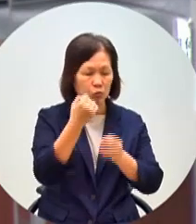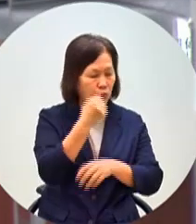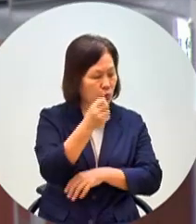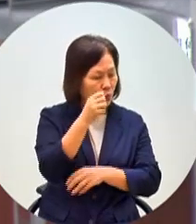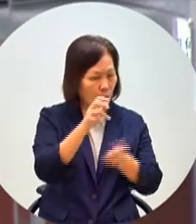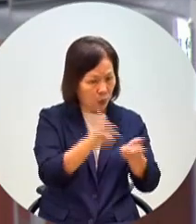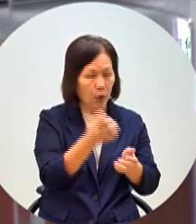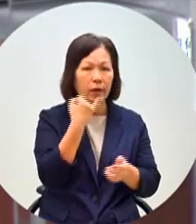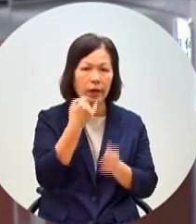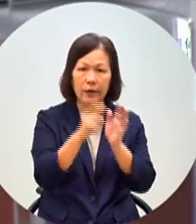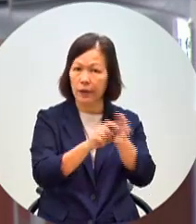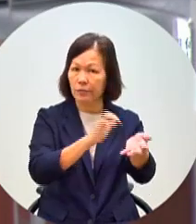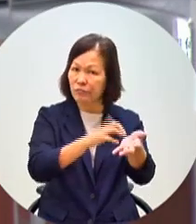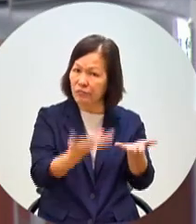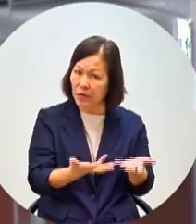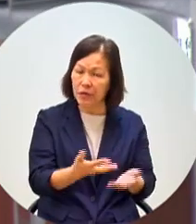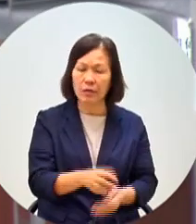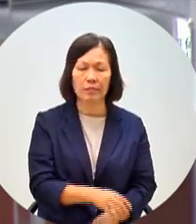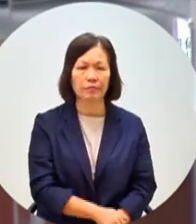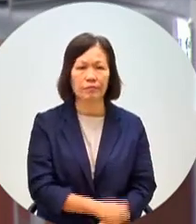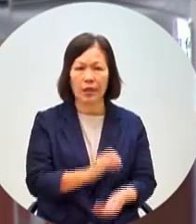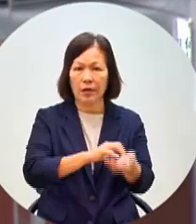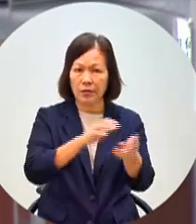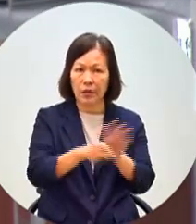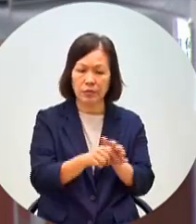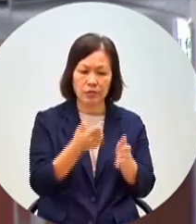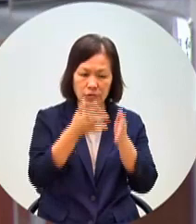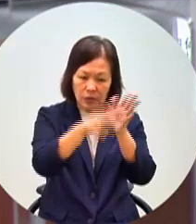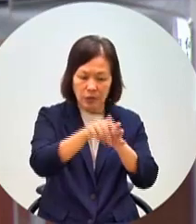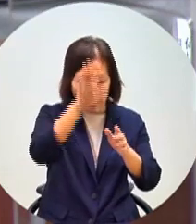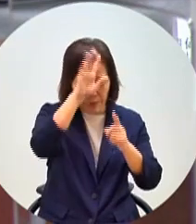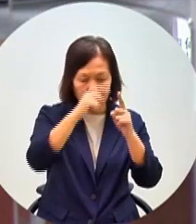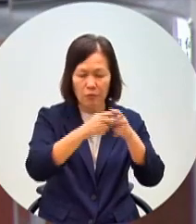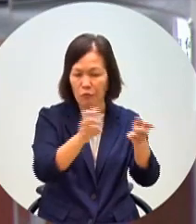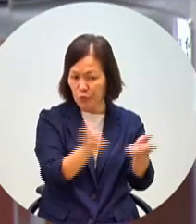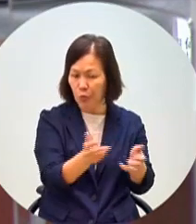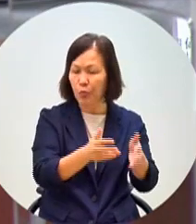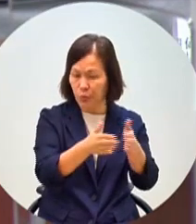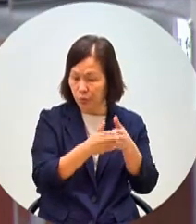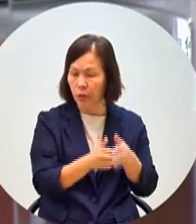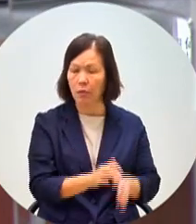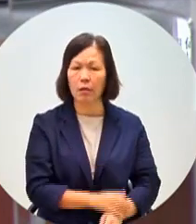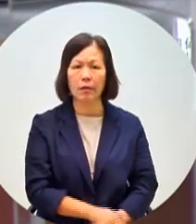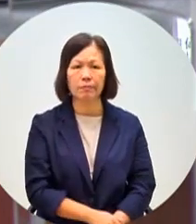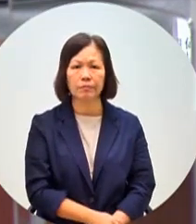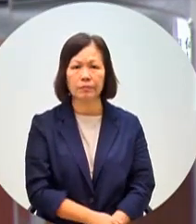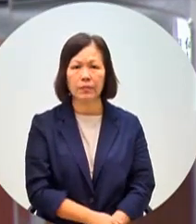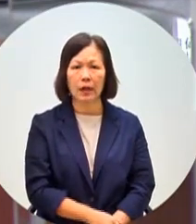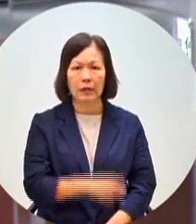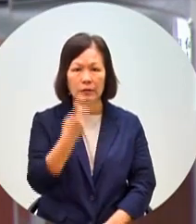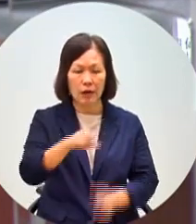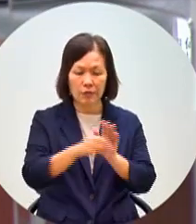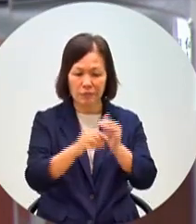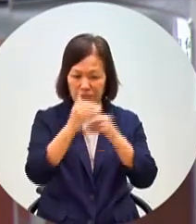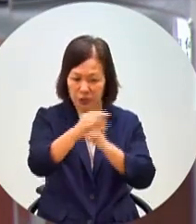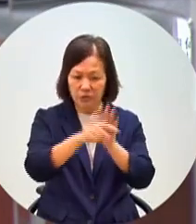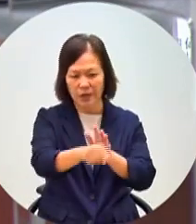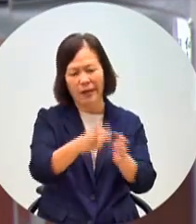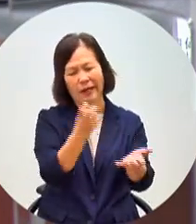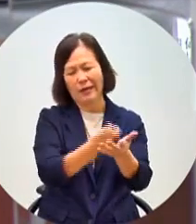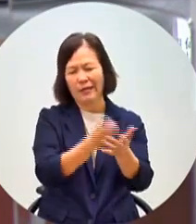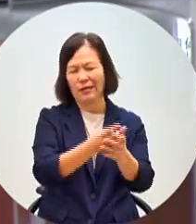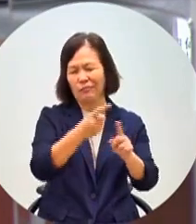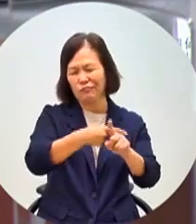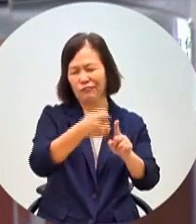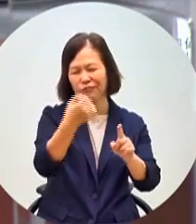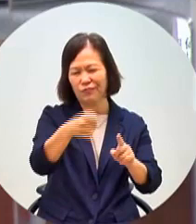医院呢，医院就是要治疗病人的啊，现在还限制病人，你没严重你不能进